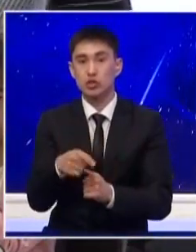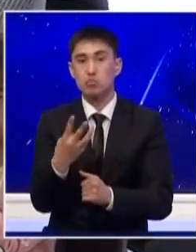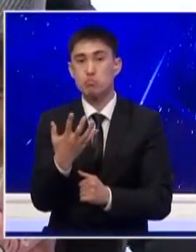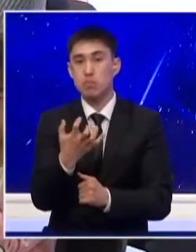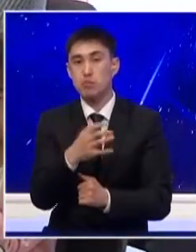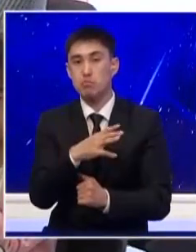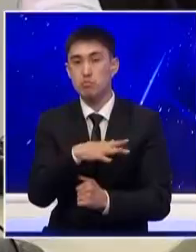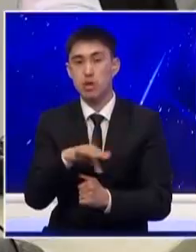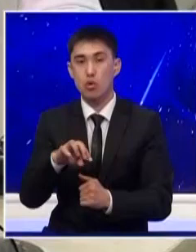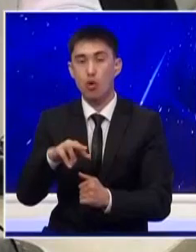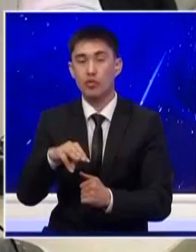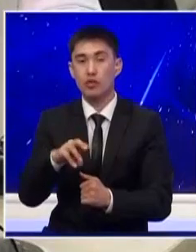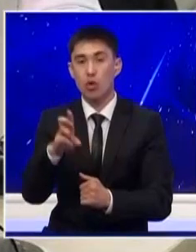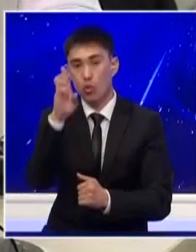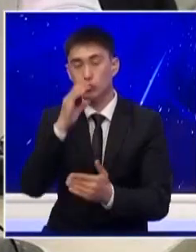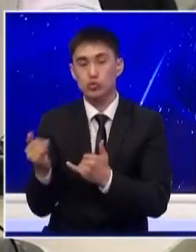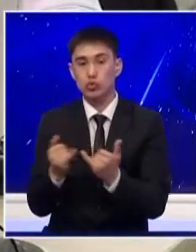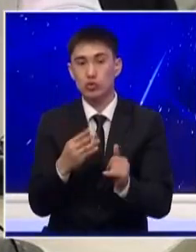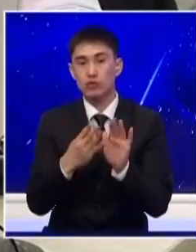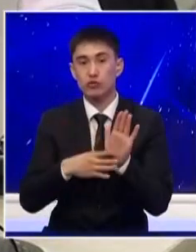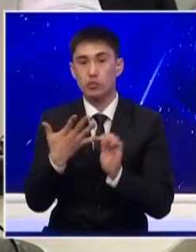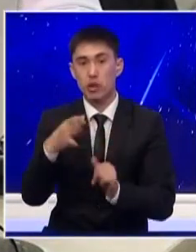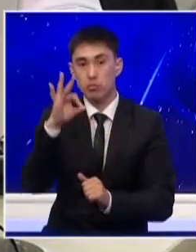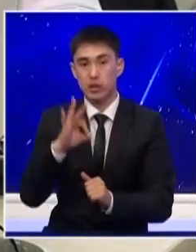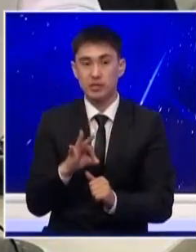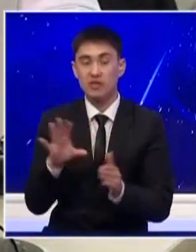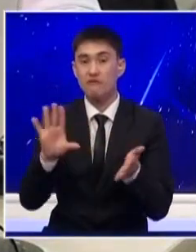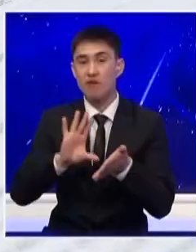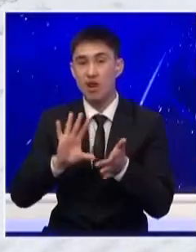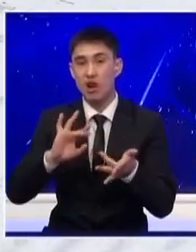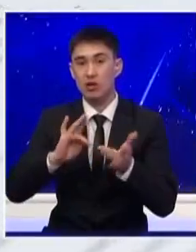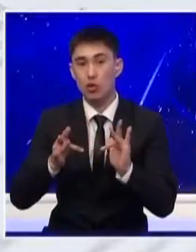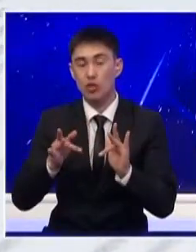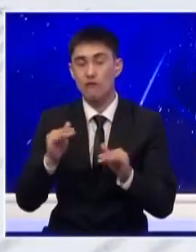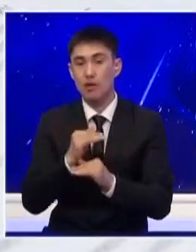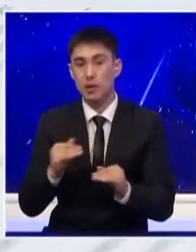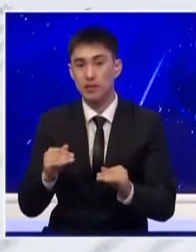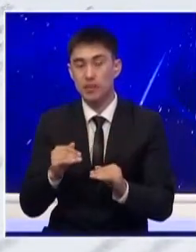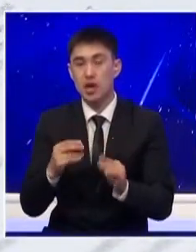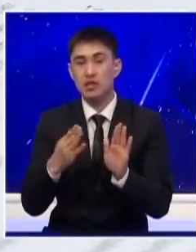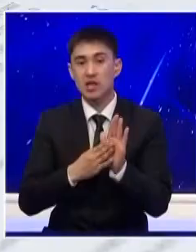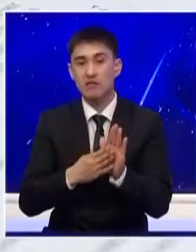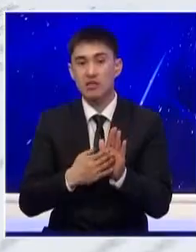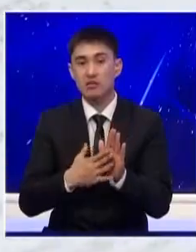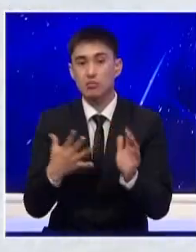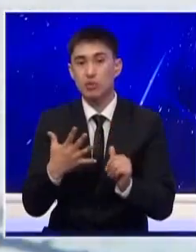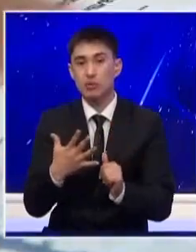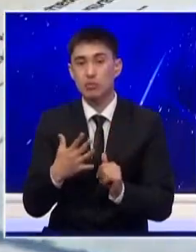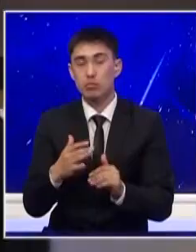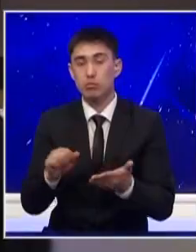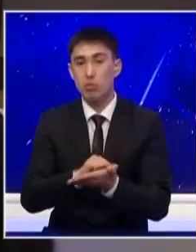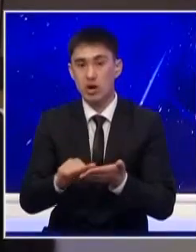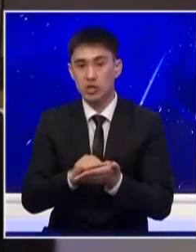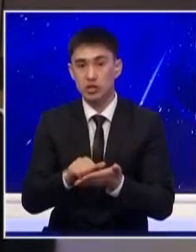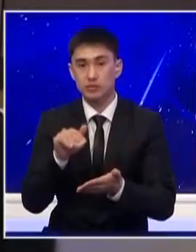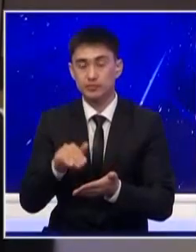1,5 миллионов госуслуг. Из них порядка 95% в электронном формате, более 9,5 тысяч в бумажном. Кроме